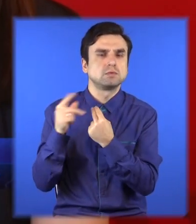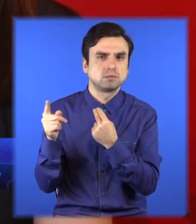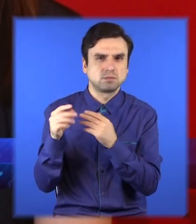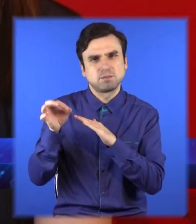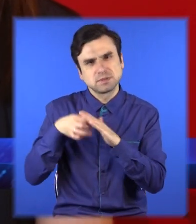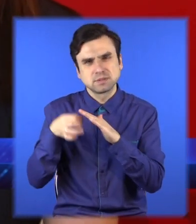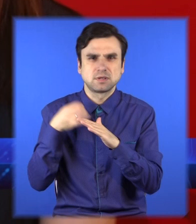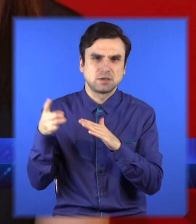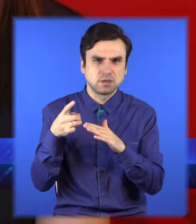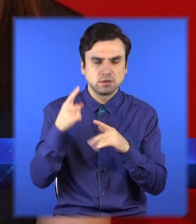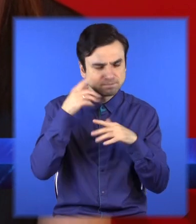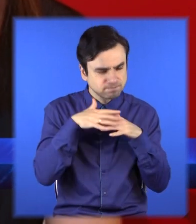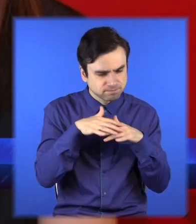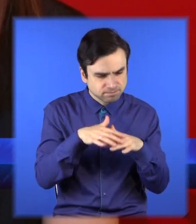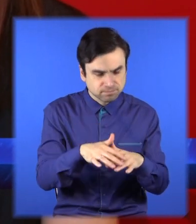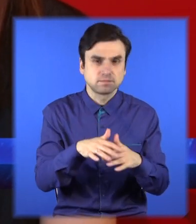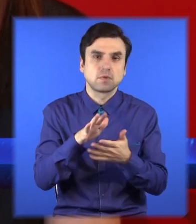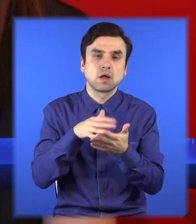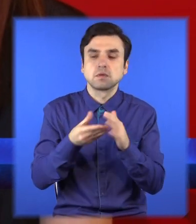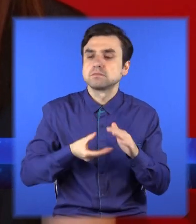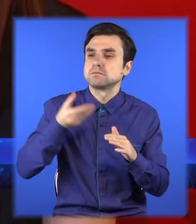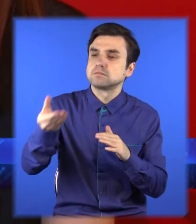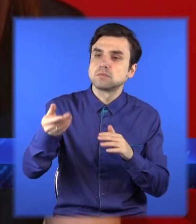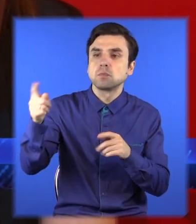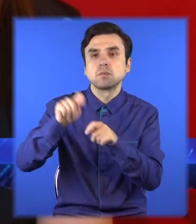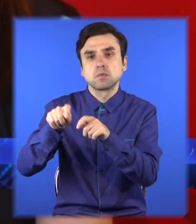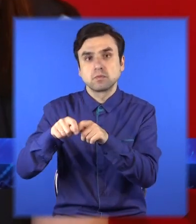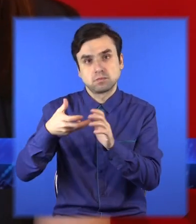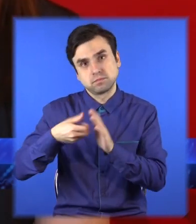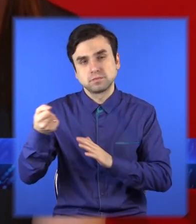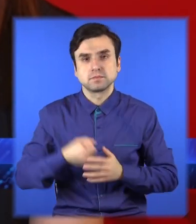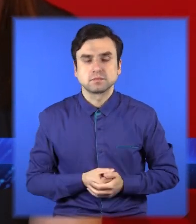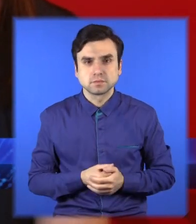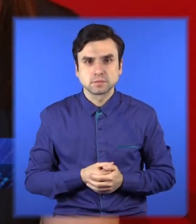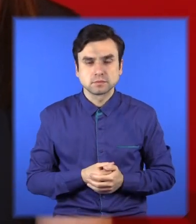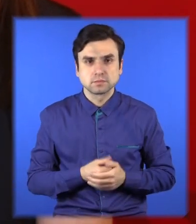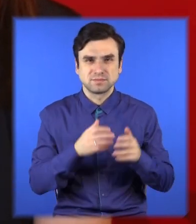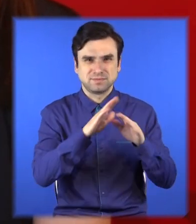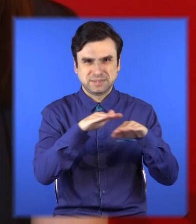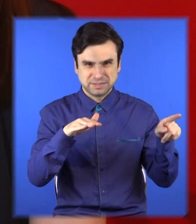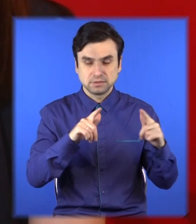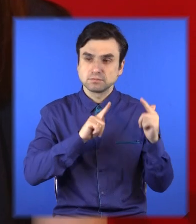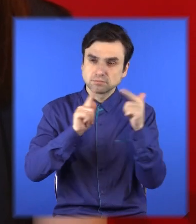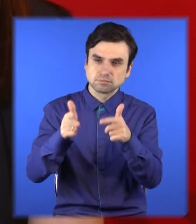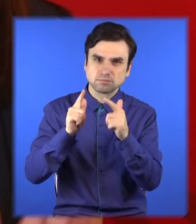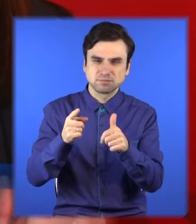сьогоднішній момент у нас є 64 теми, на які можуть заявлятися студенти. Студенти реєструються.